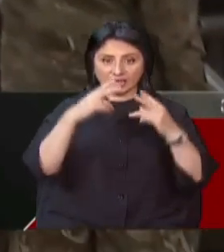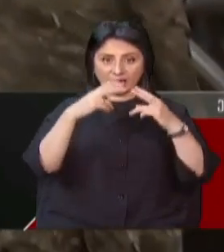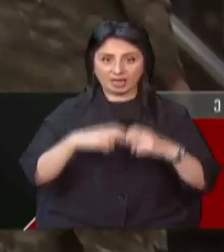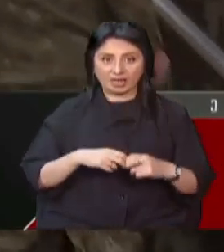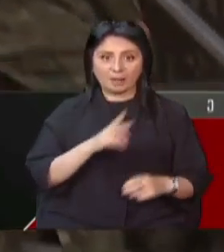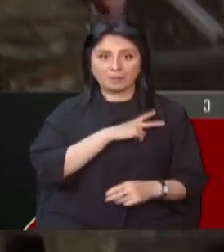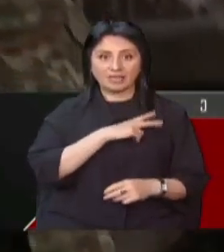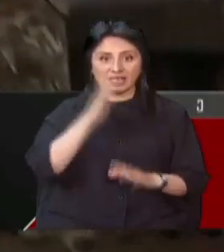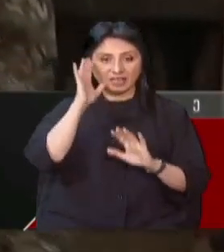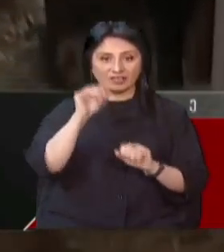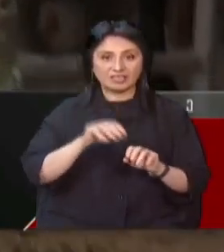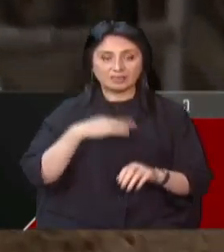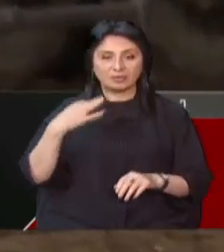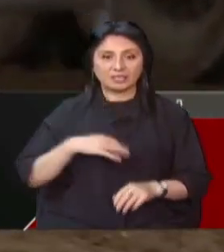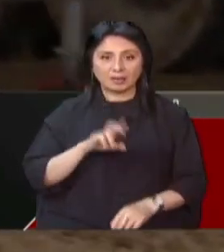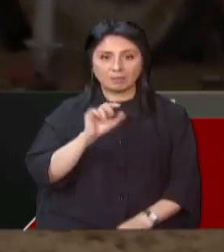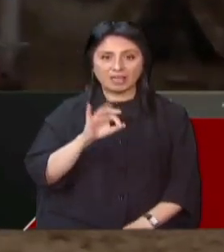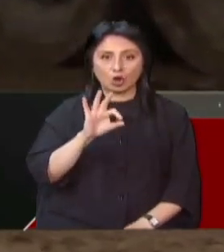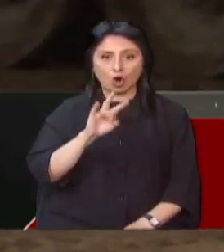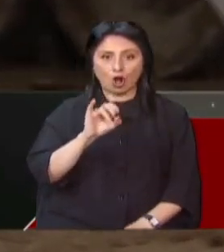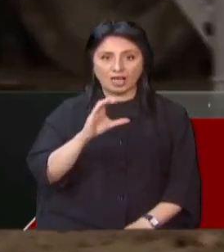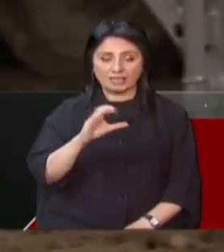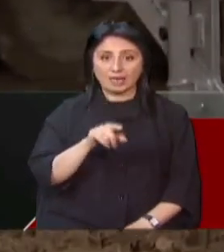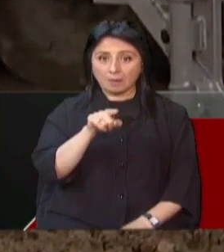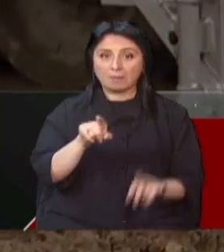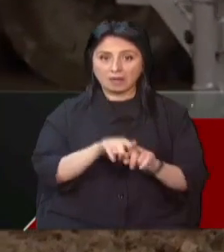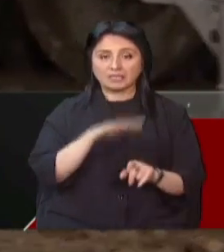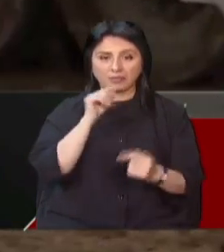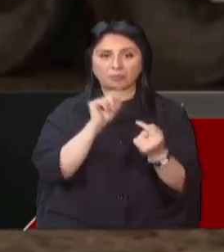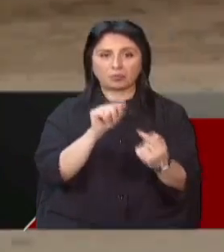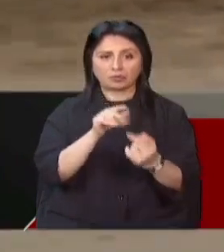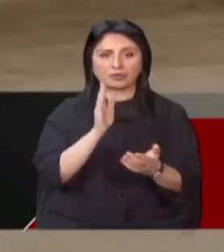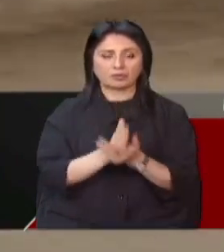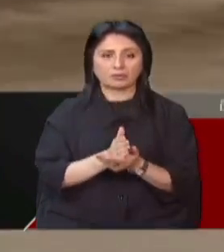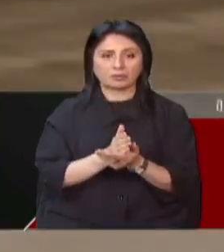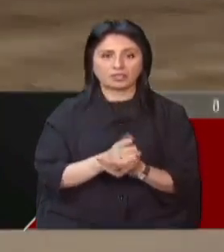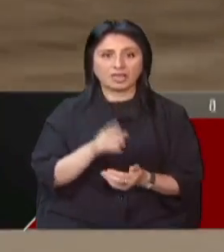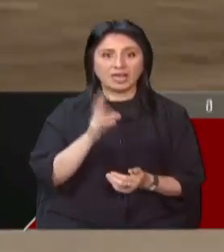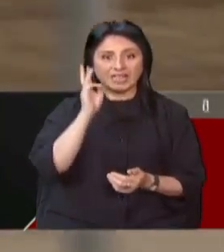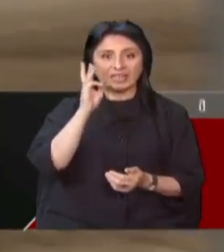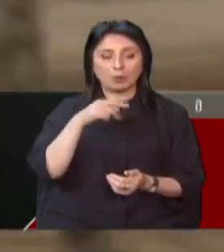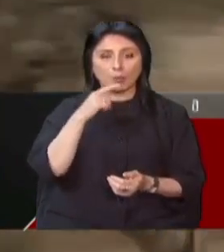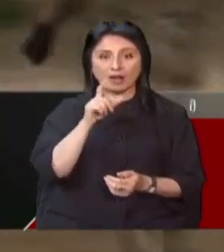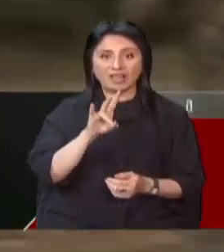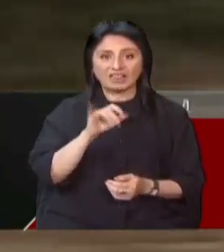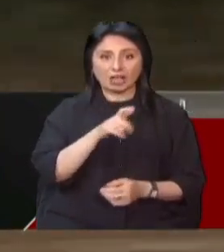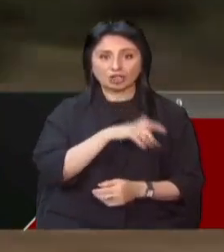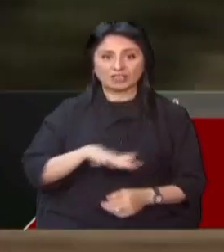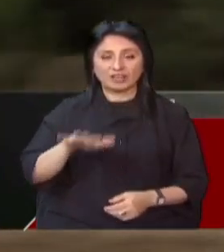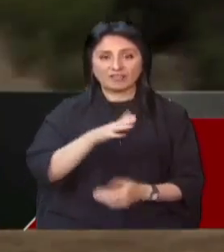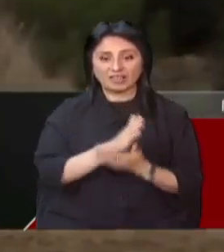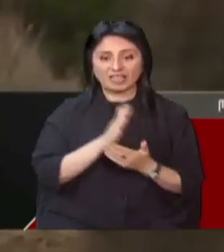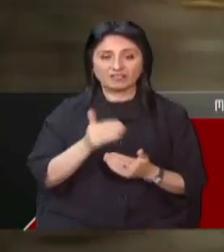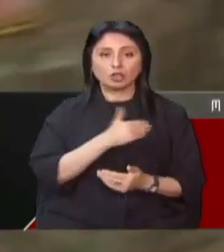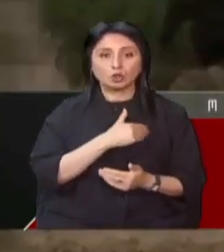განიხილება, ბრიტანეთის თავდაცვის მდივანი ბენ უოლესია, თუმცა მასაც ბევრი მოწინააღმდეგე ჰყავს. როგორც დიპლომატები ამბობენ, ნატო წევრი ქვეყნების